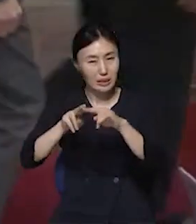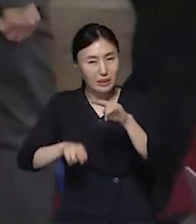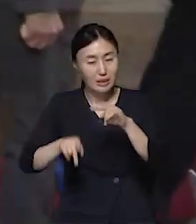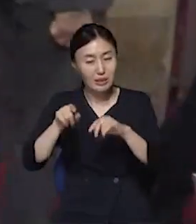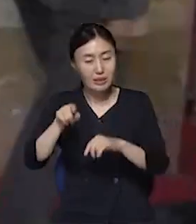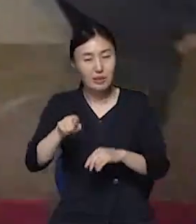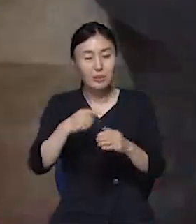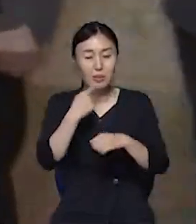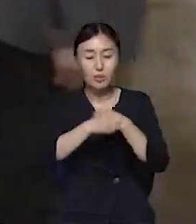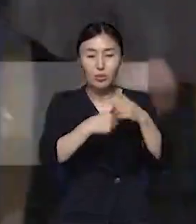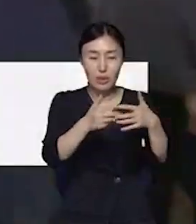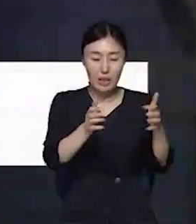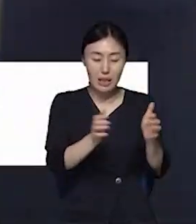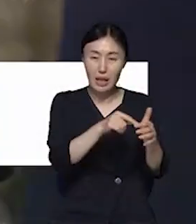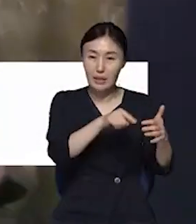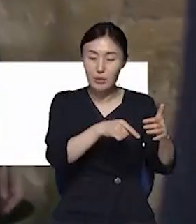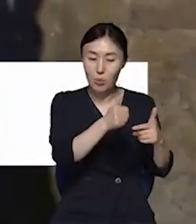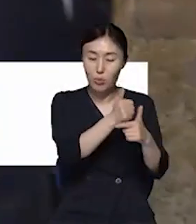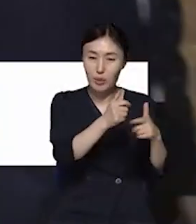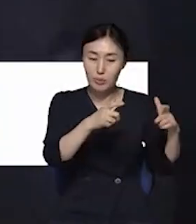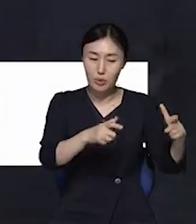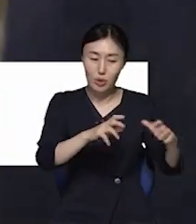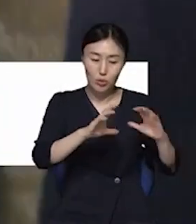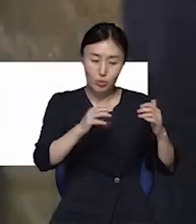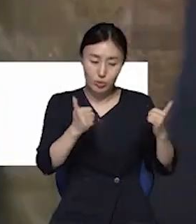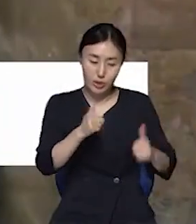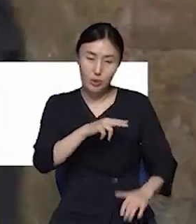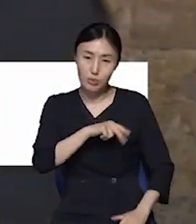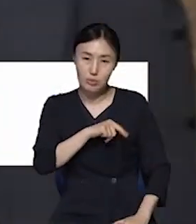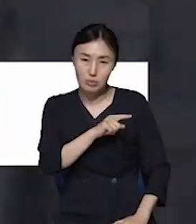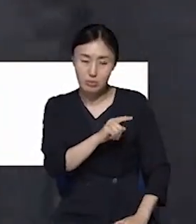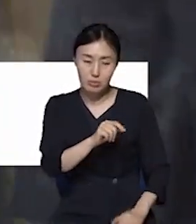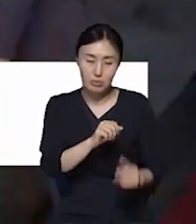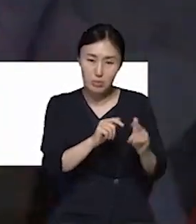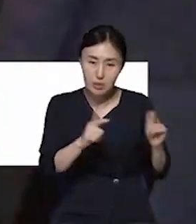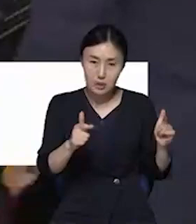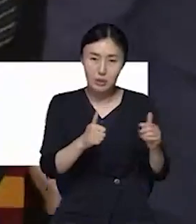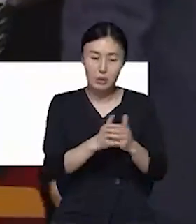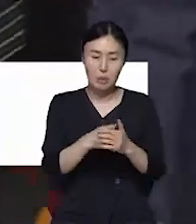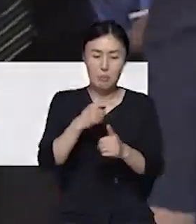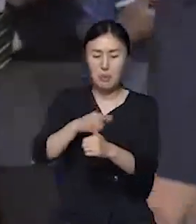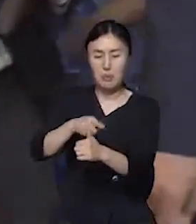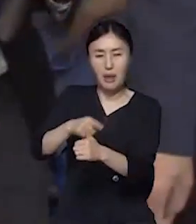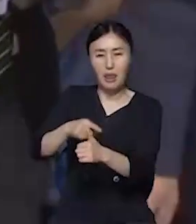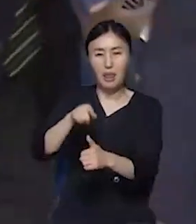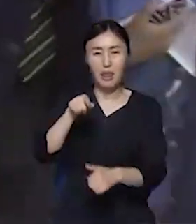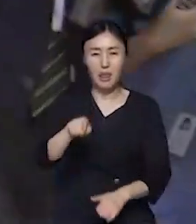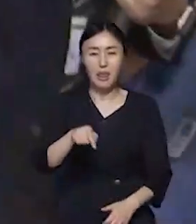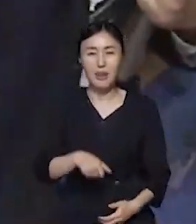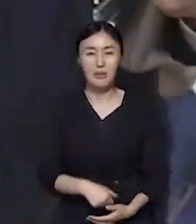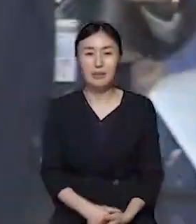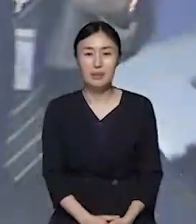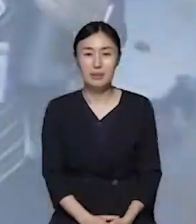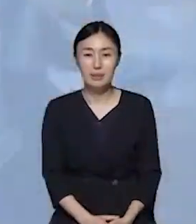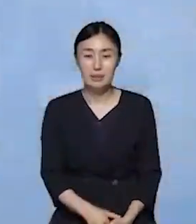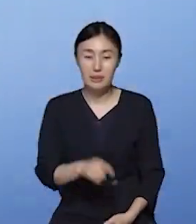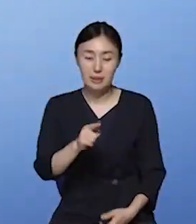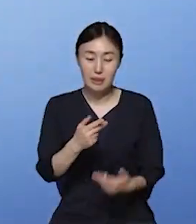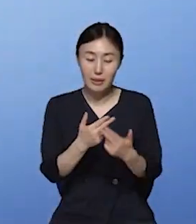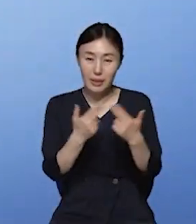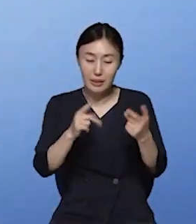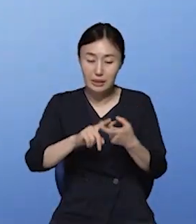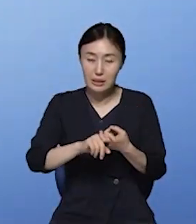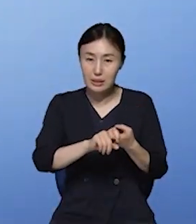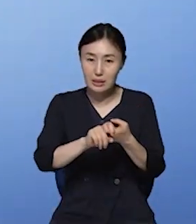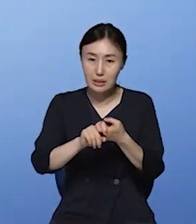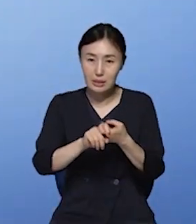대해 더불어민주당 내 호남 지역 현역 국회의원들은 개파를 막론하고 비판을 쏟아냈습니다. 친낙계인 호남